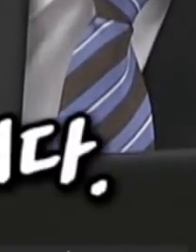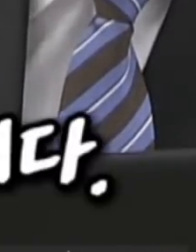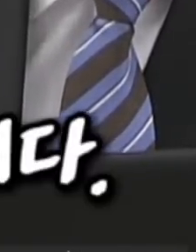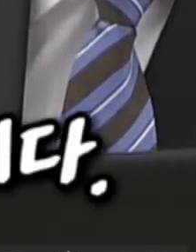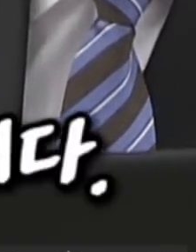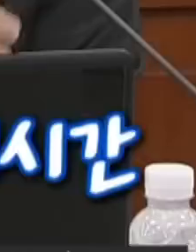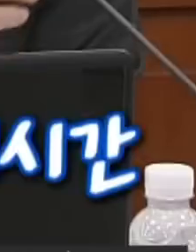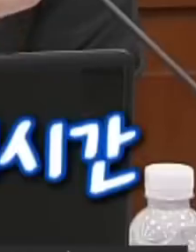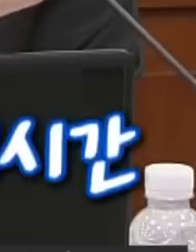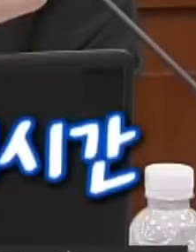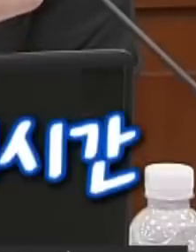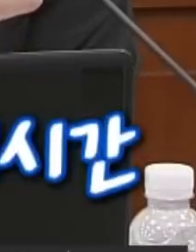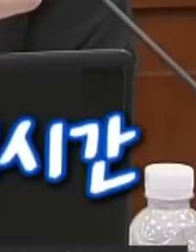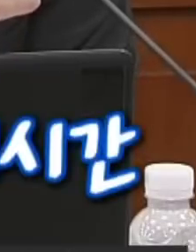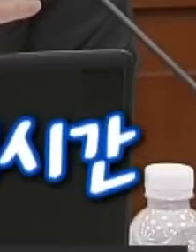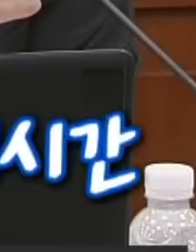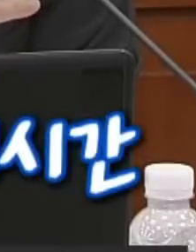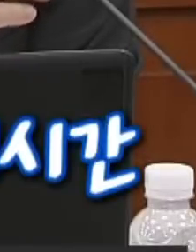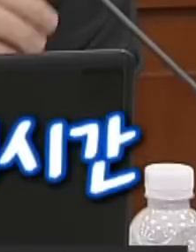유도를 하시고